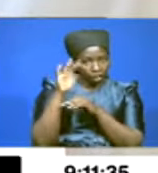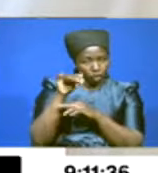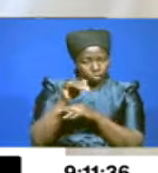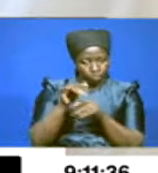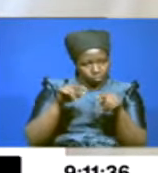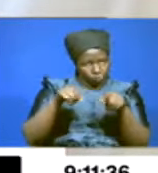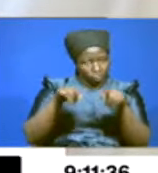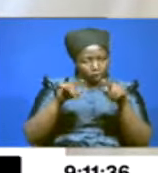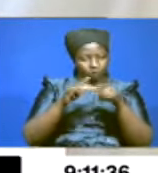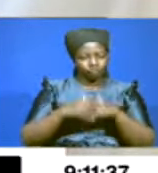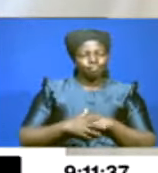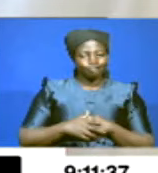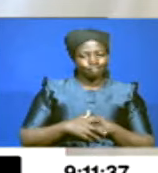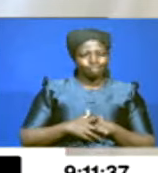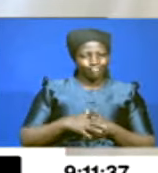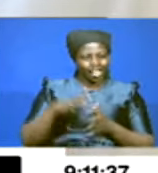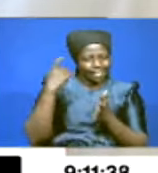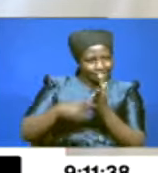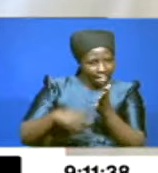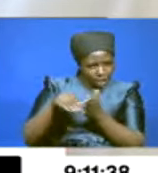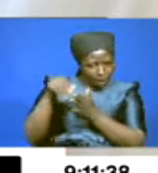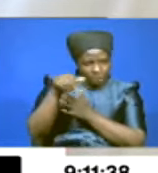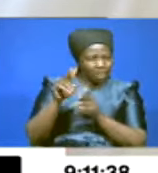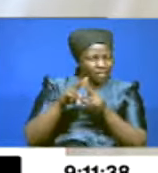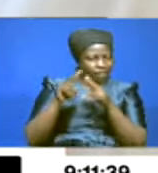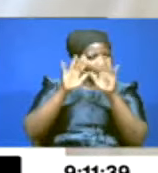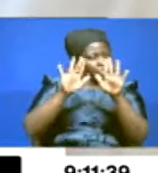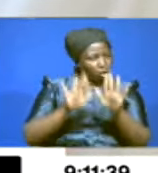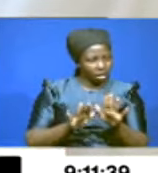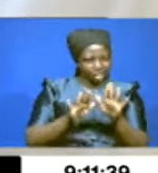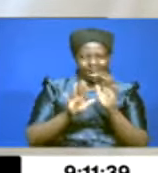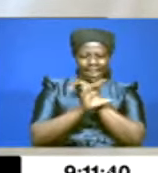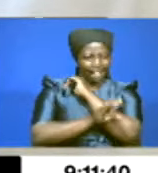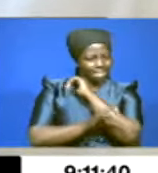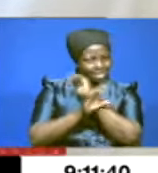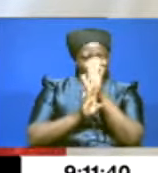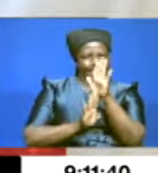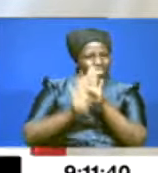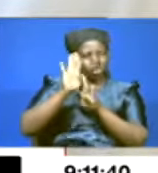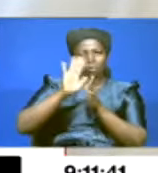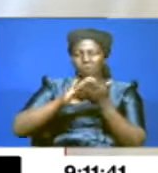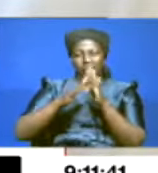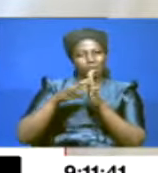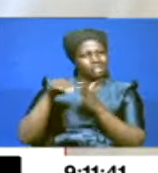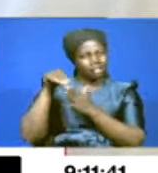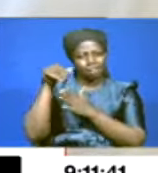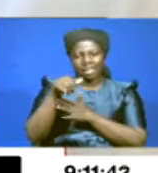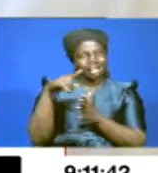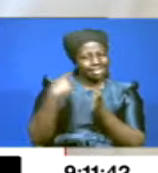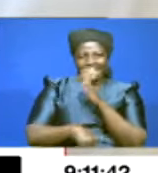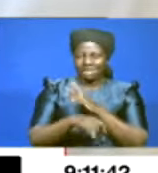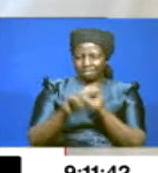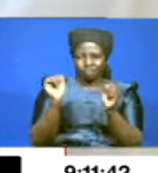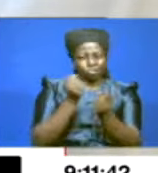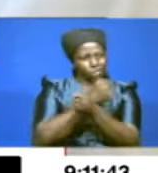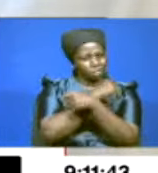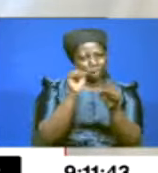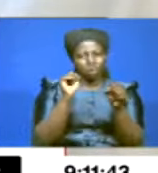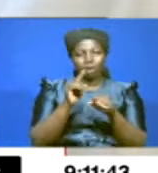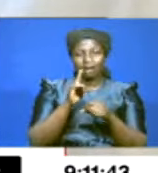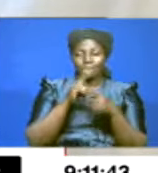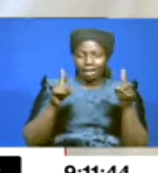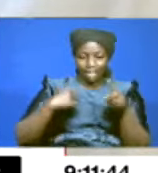ushuru muhimu katika nchi, hakuna nchi ambayo inaendelea bila ya kulipa ushuru. Lakini himizo letu ni kwamba